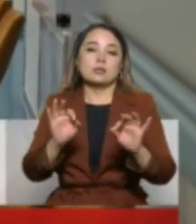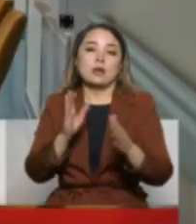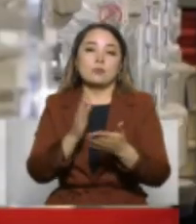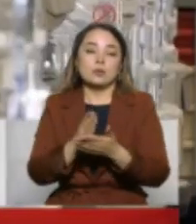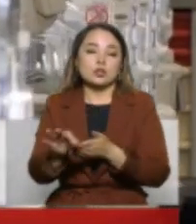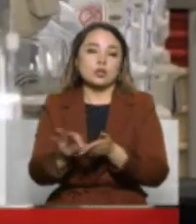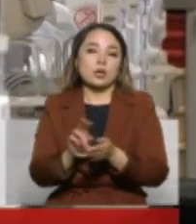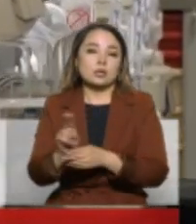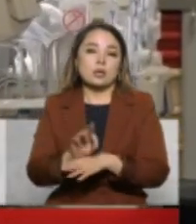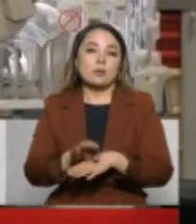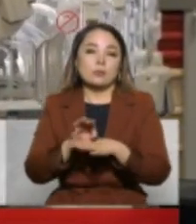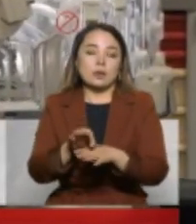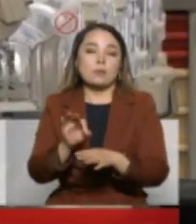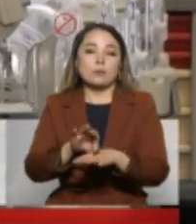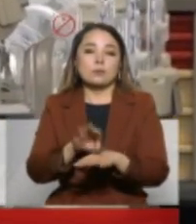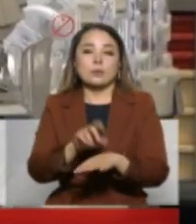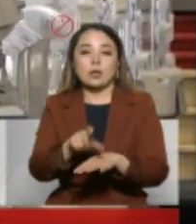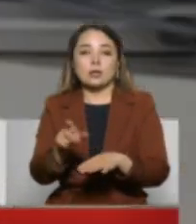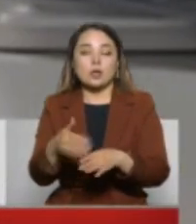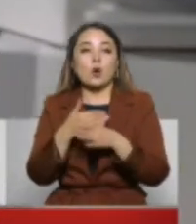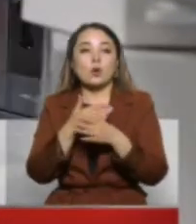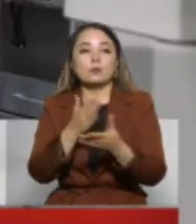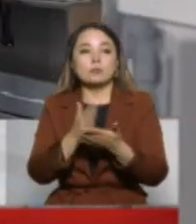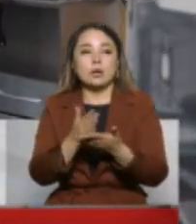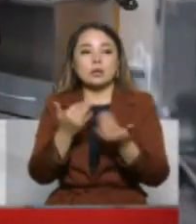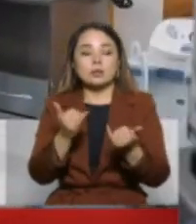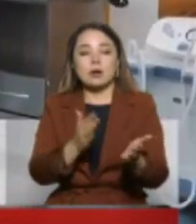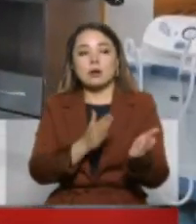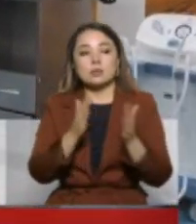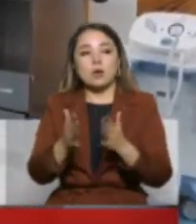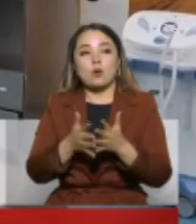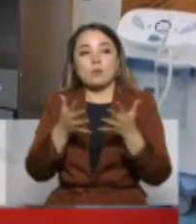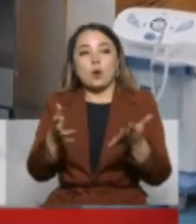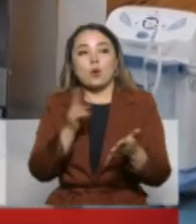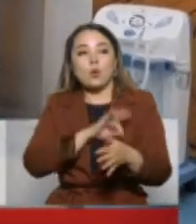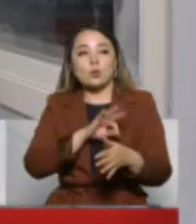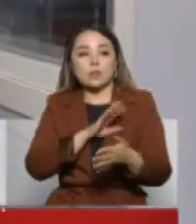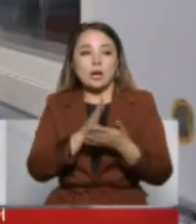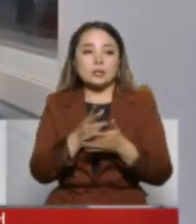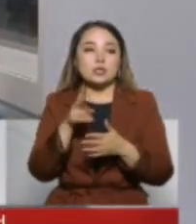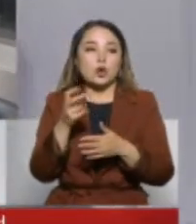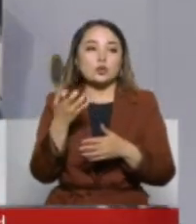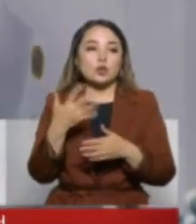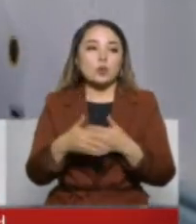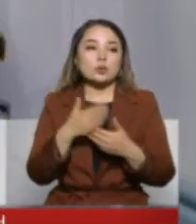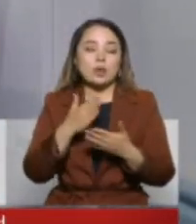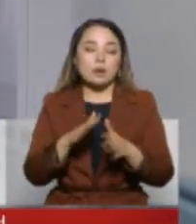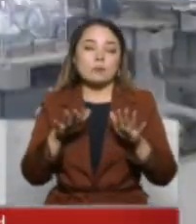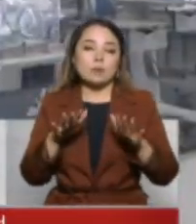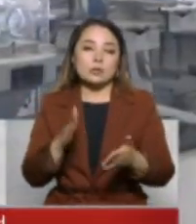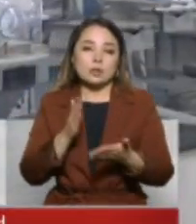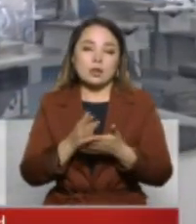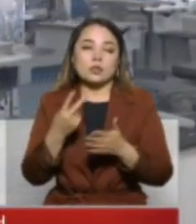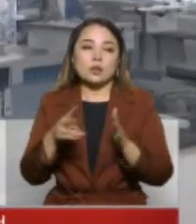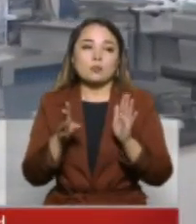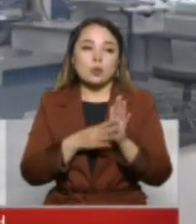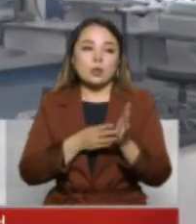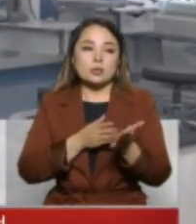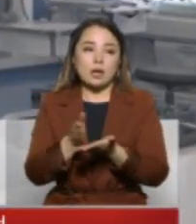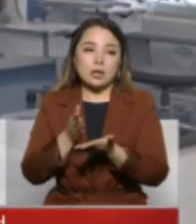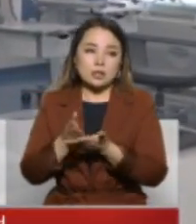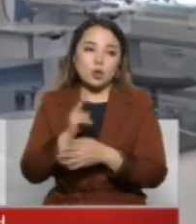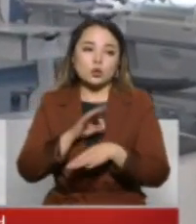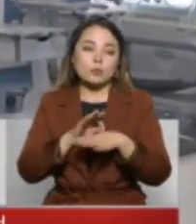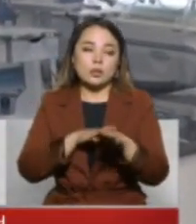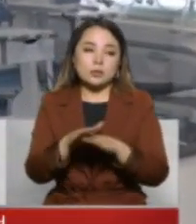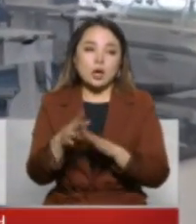дереу емді қажет еткен науқастарға көмектесер. Авиацияны кеңінен қолданады. Жаңа кешен 250 орынға шақталған. 29 бағыт бойынша емдеу ісін